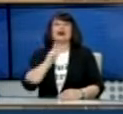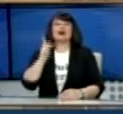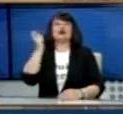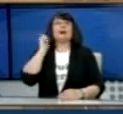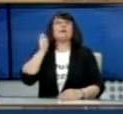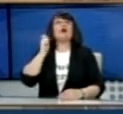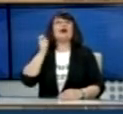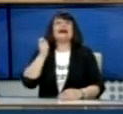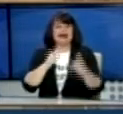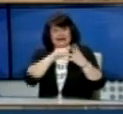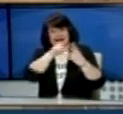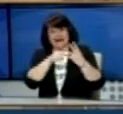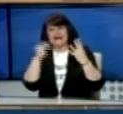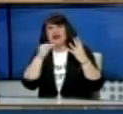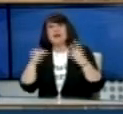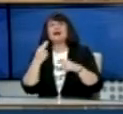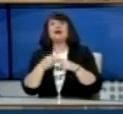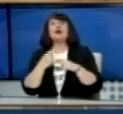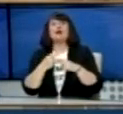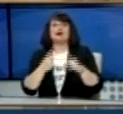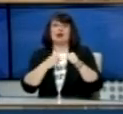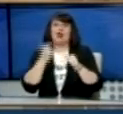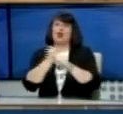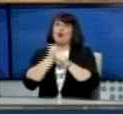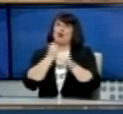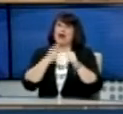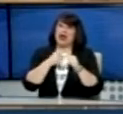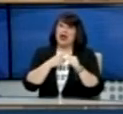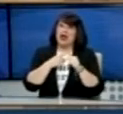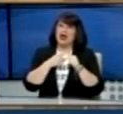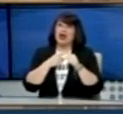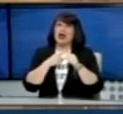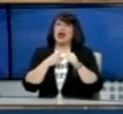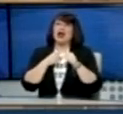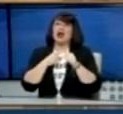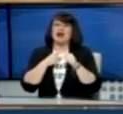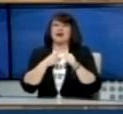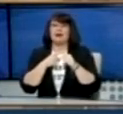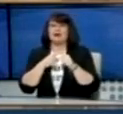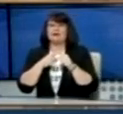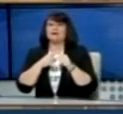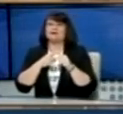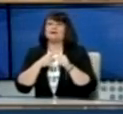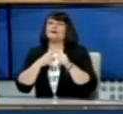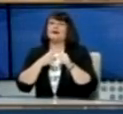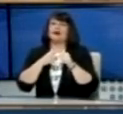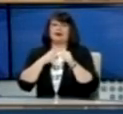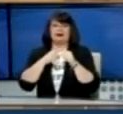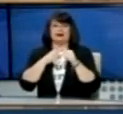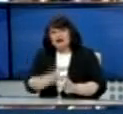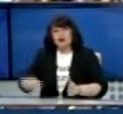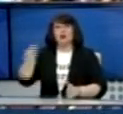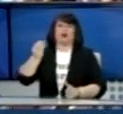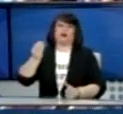τα γεγονότα. Εφόσον χρειαστεί, θα επέμβουμε. Υπάρχουν διαφορετικές απόψεις οι οποίες ακούγονται, αλλά προς